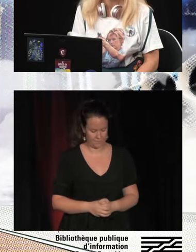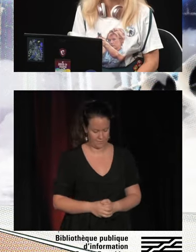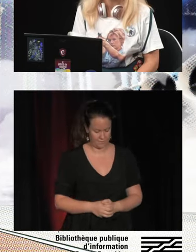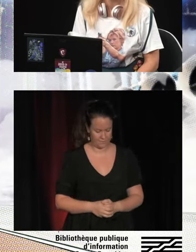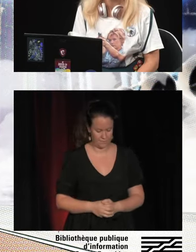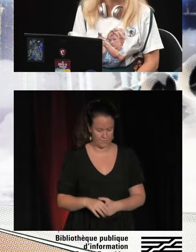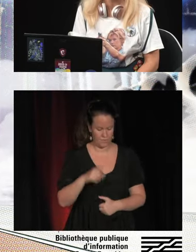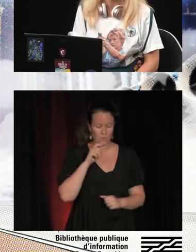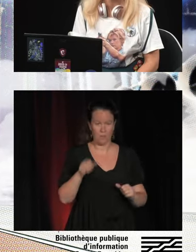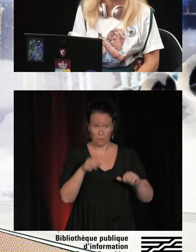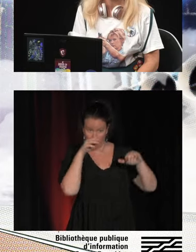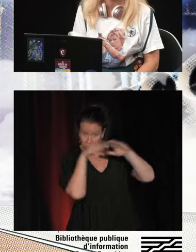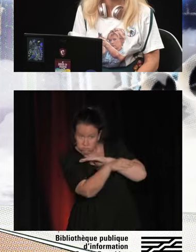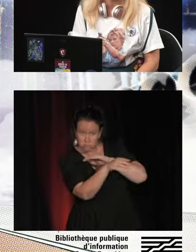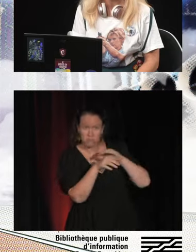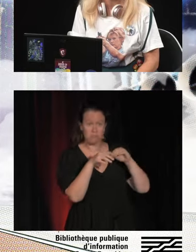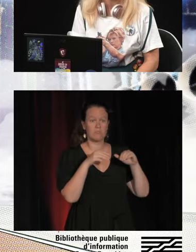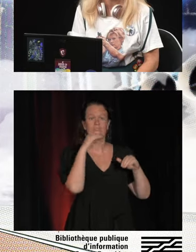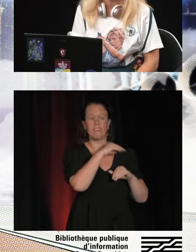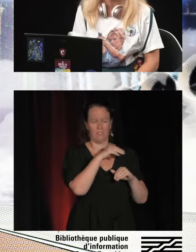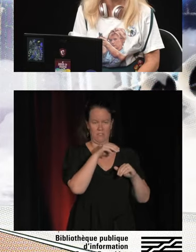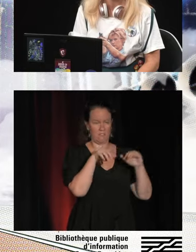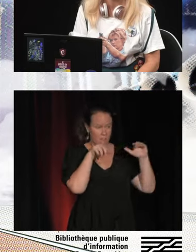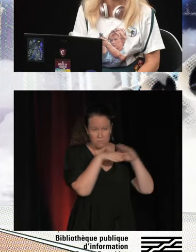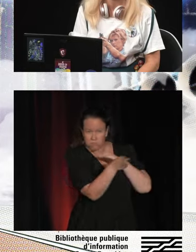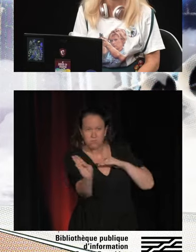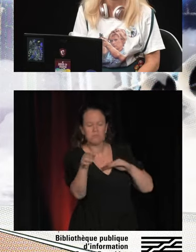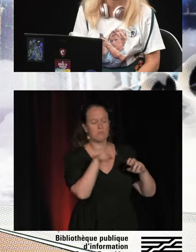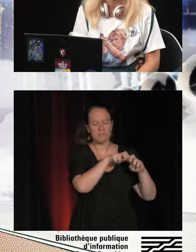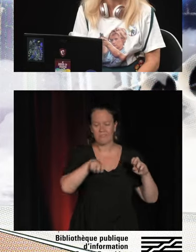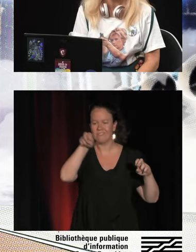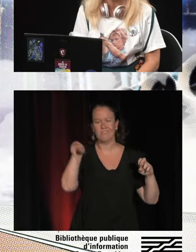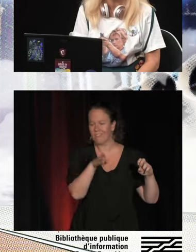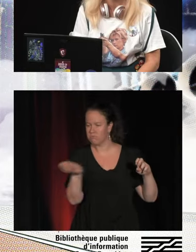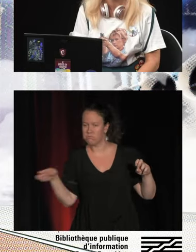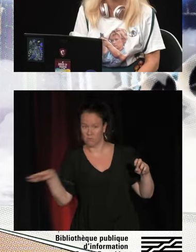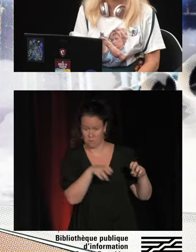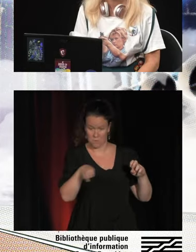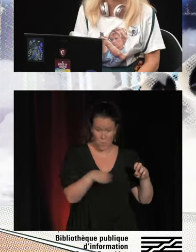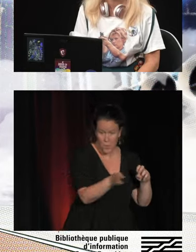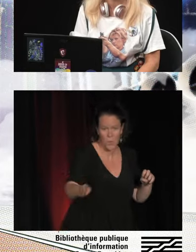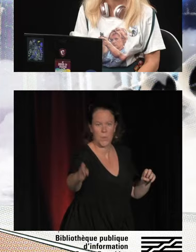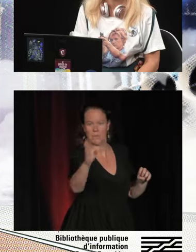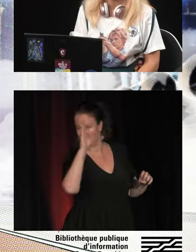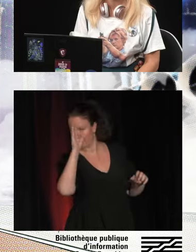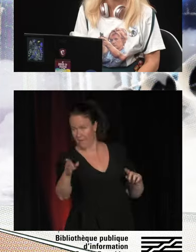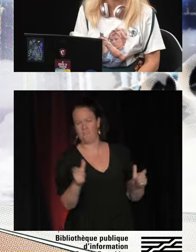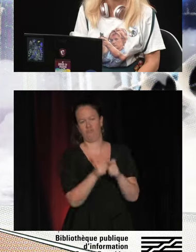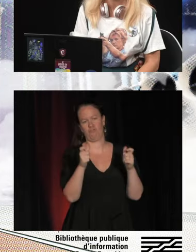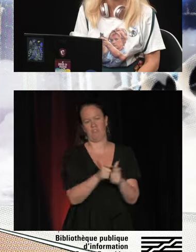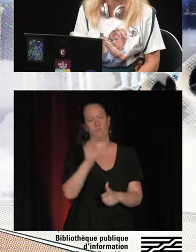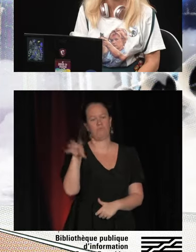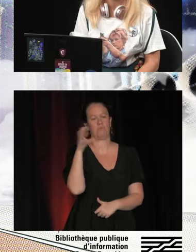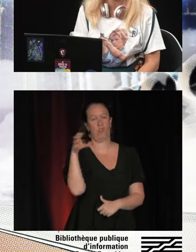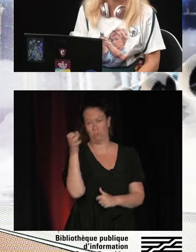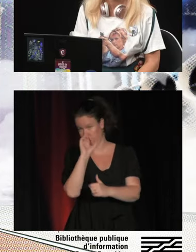des passages qui vont vous envoyer dans le Star World pour aller plus vite, et donc pour arriver beaucoup plus vite au château de Bowser. Donc le jeu peut se terminer en seulement 11 sorties, et donc le